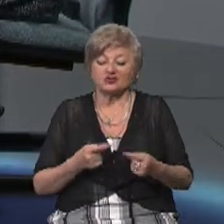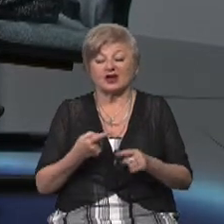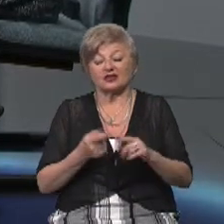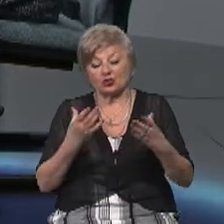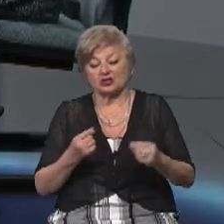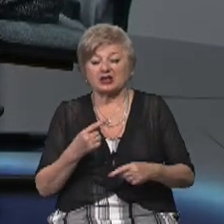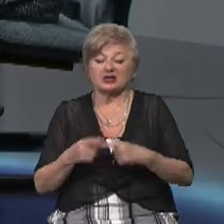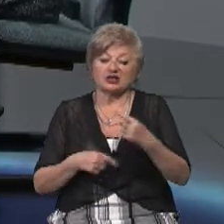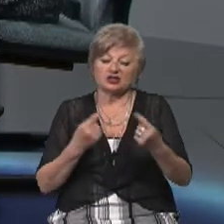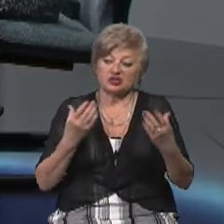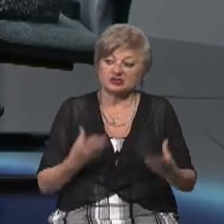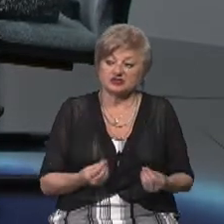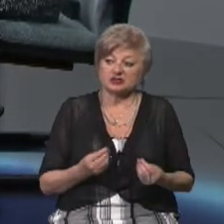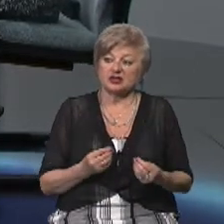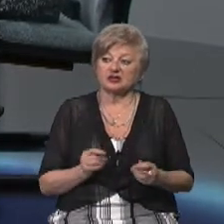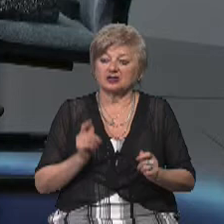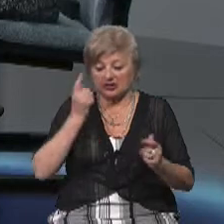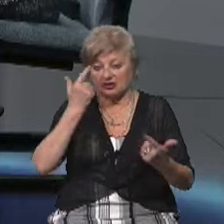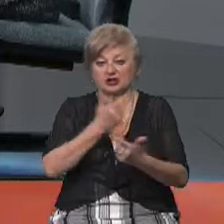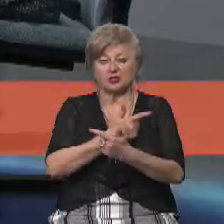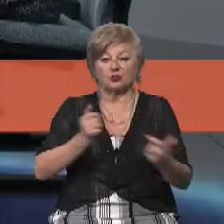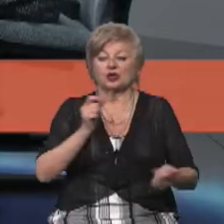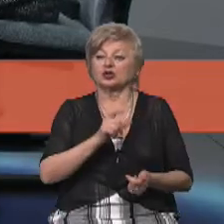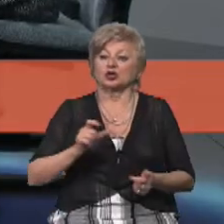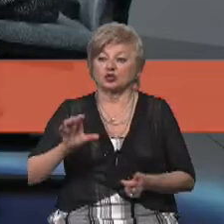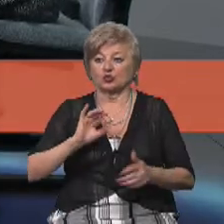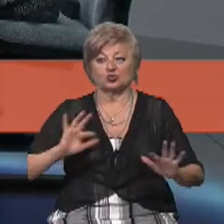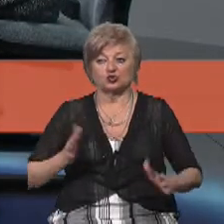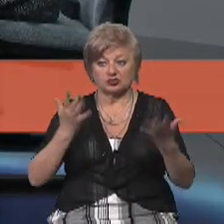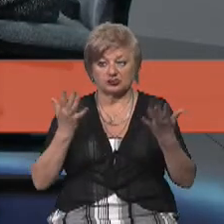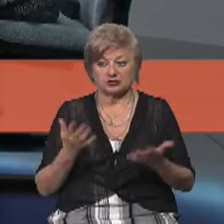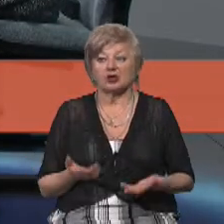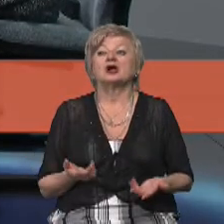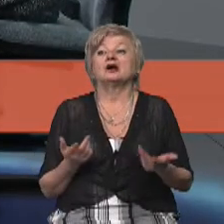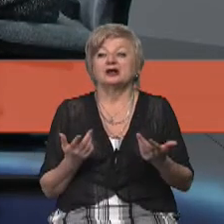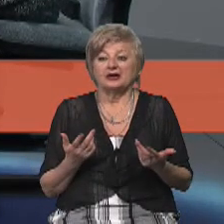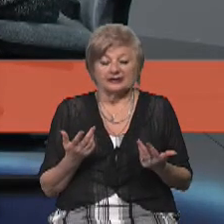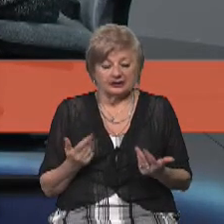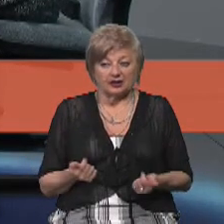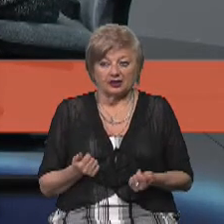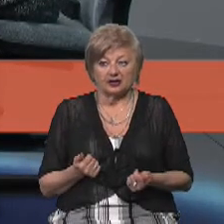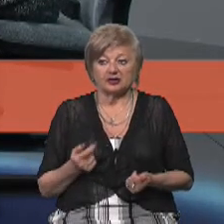в той самий день, надати ту інформацію, яка б заспокоїла? Звісно. З